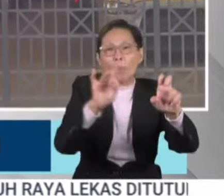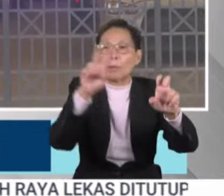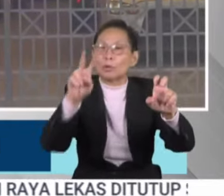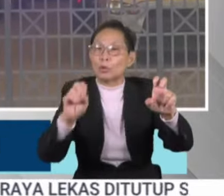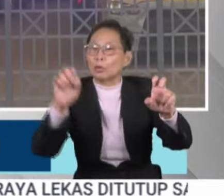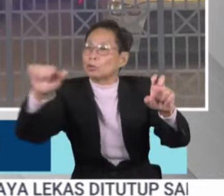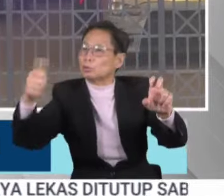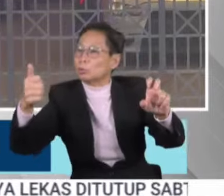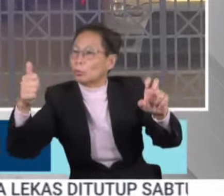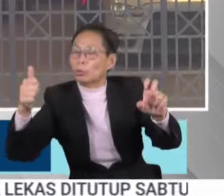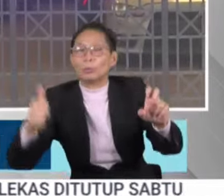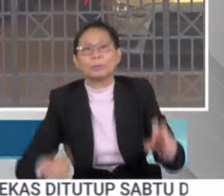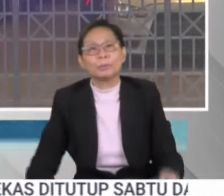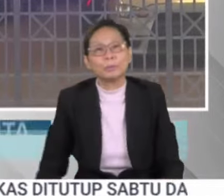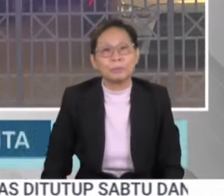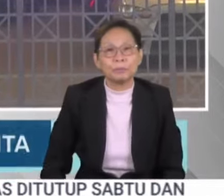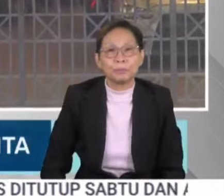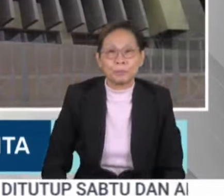Ogos 2010.